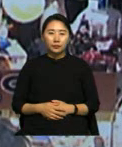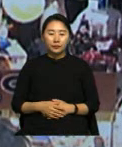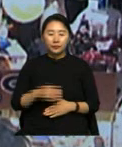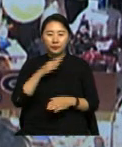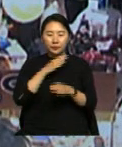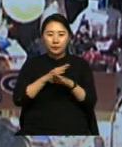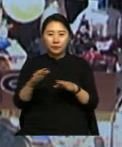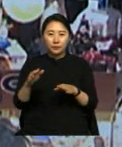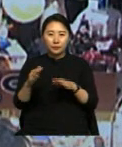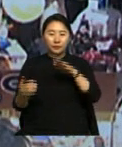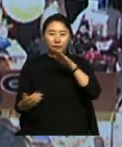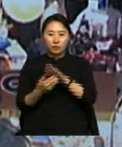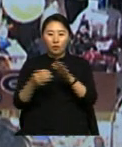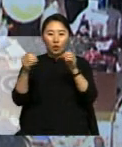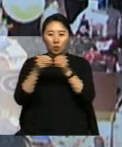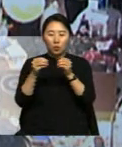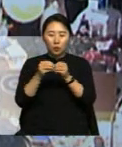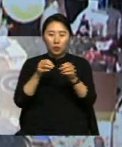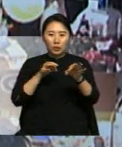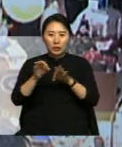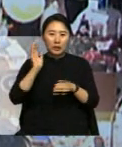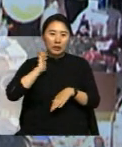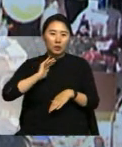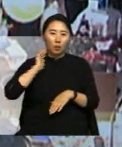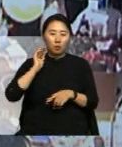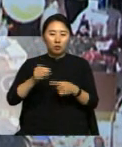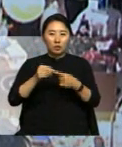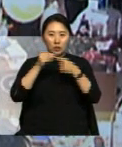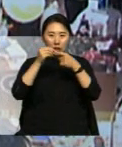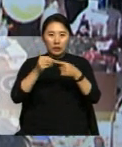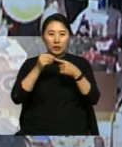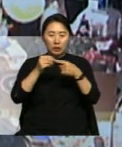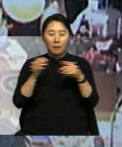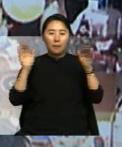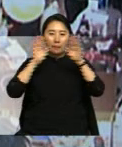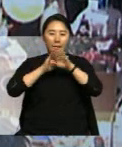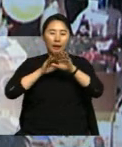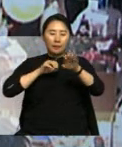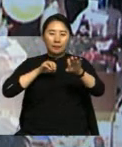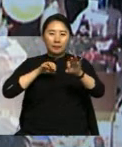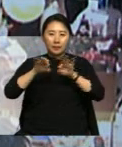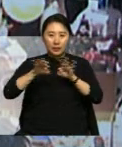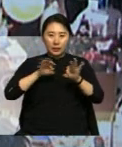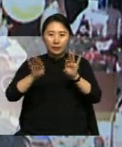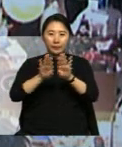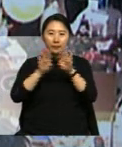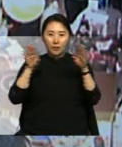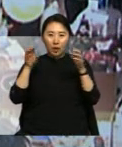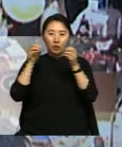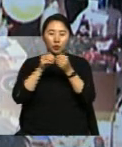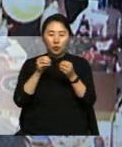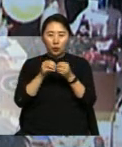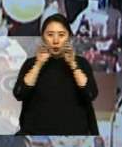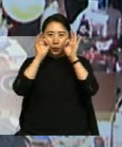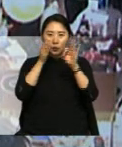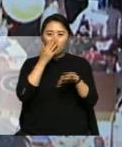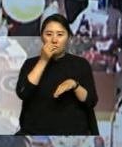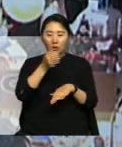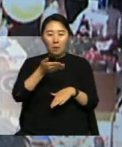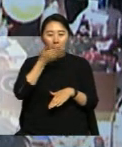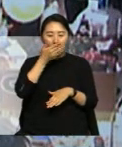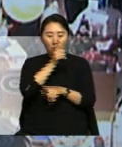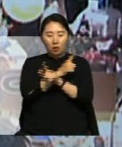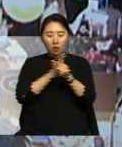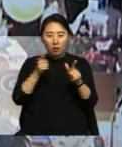경기 북부 최대 규모의 전통시장인 의정부 제1시장 내 야시장이 개장했습니다. 전통시장에선 볼수 없는